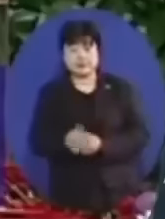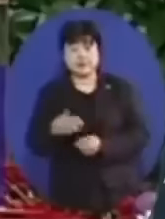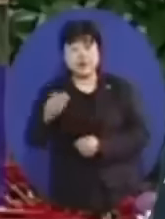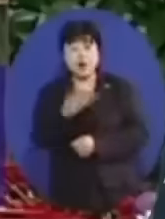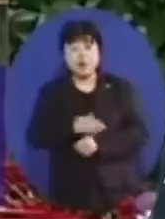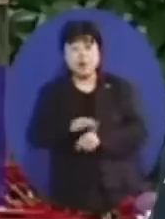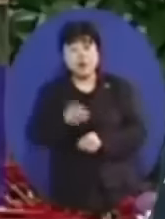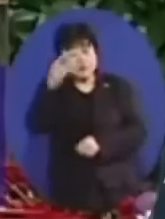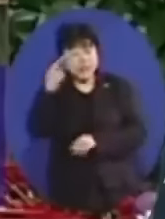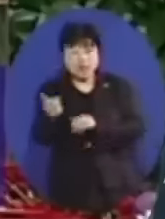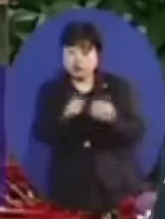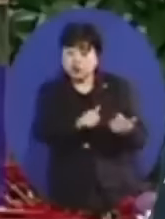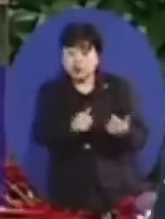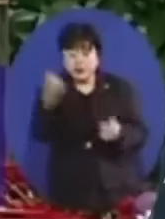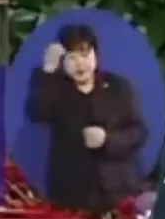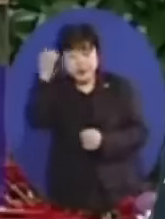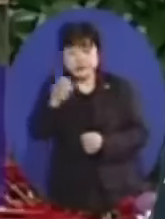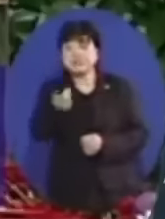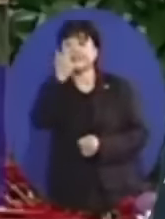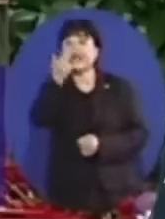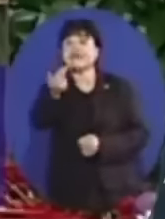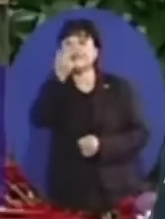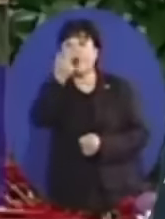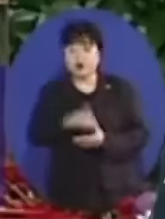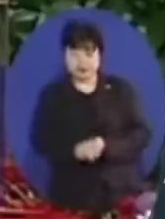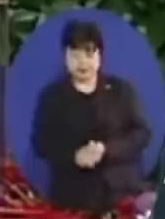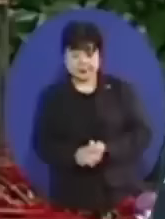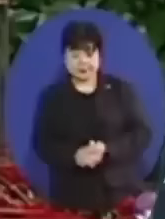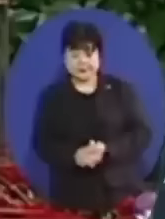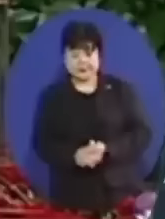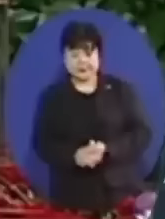생각은 사망이요 영의 생각은 생명과 평안이라.